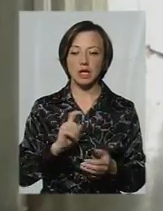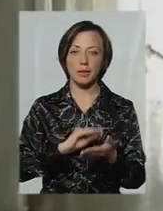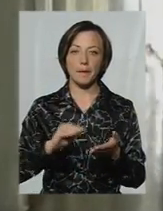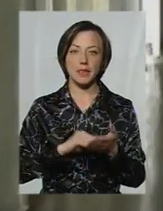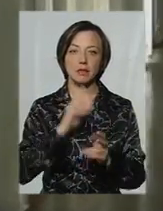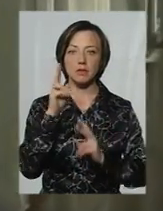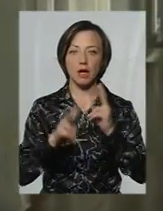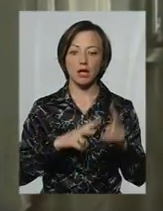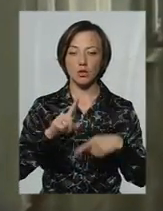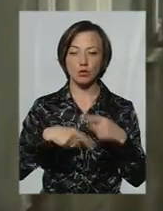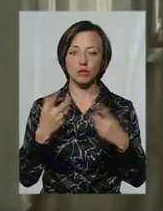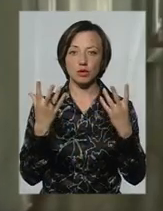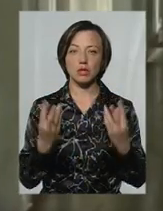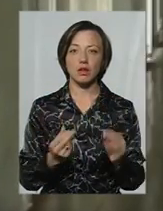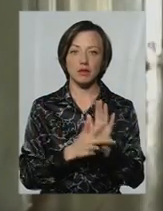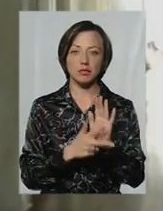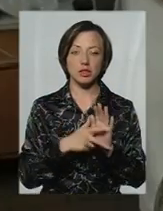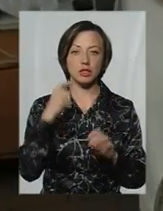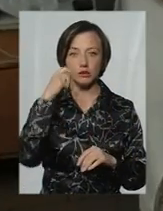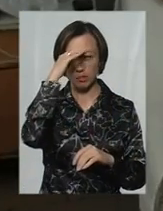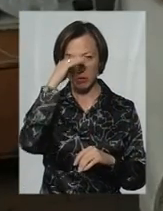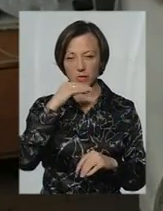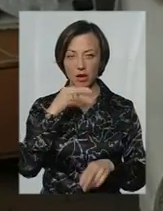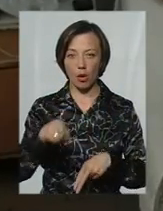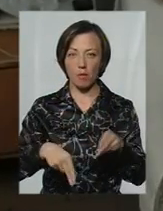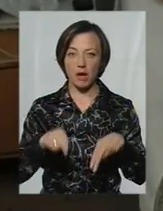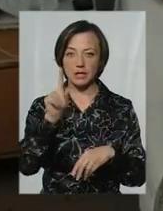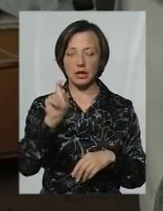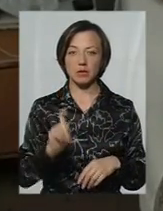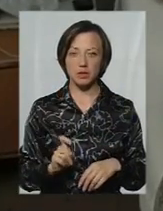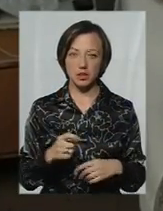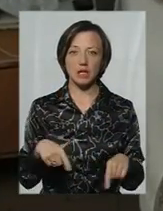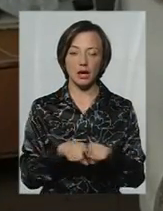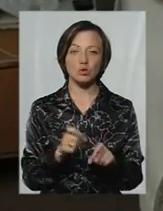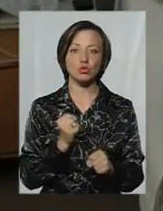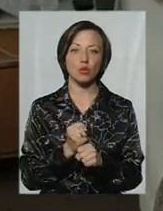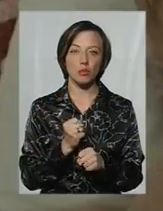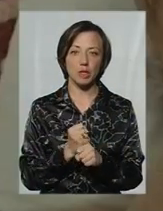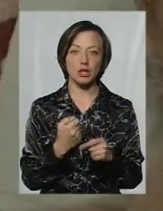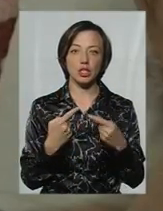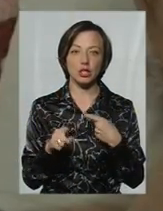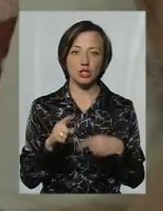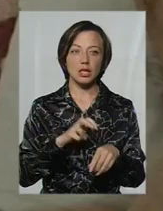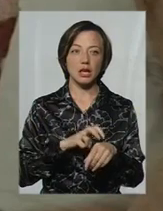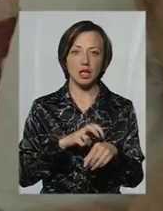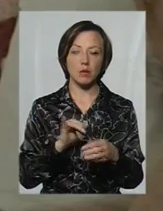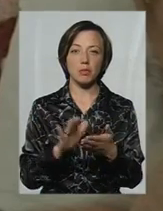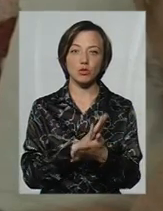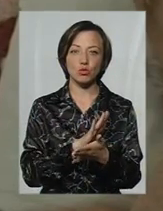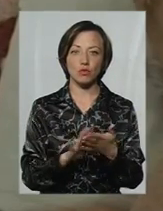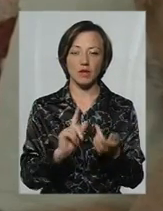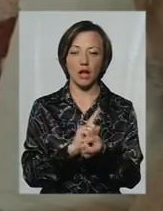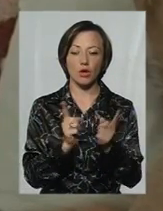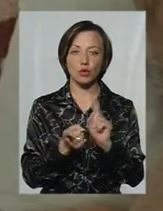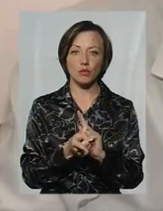скаргу. Наступного дня 80-річному батьку операцію на хребті в Хмельницькій обласній лікарні таки зробили. Вже інший лікар та безкоштовно.